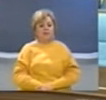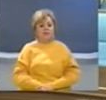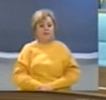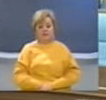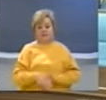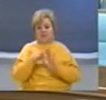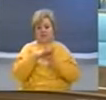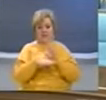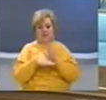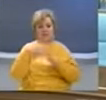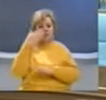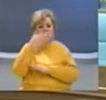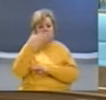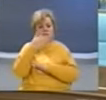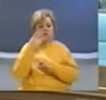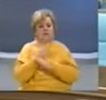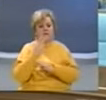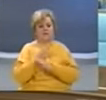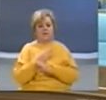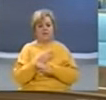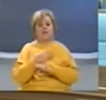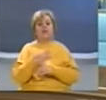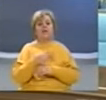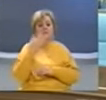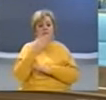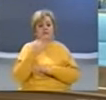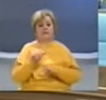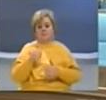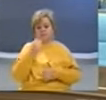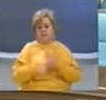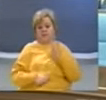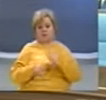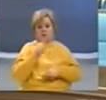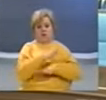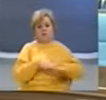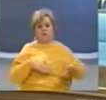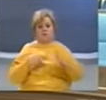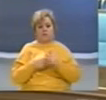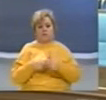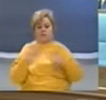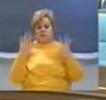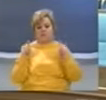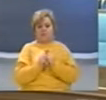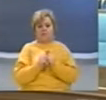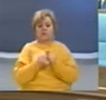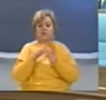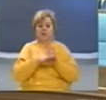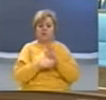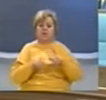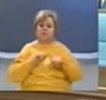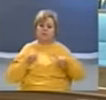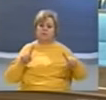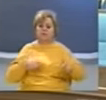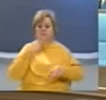Ligji për ndërmarrjet publike është njëri nga ligjet që për herë të parë erdhi në Kuvend me 2008 së bashku me shumë ligje tjera që u shqyrtuar